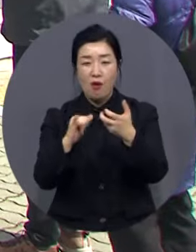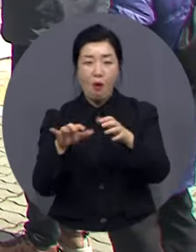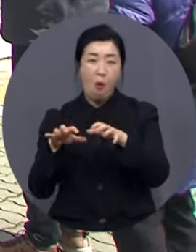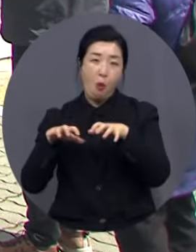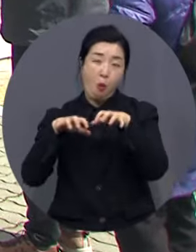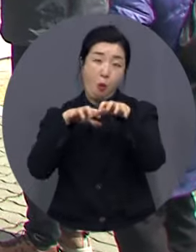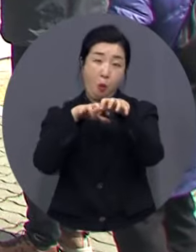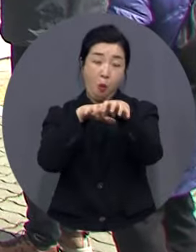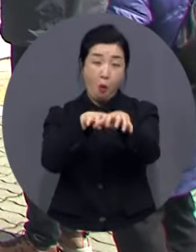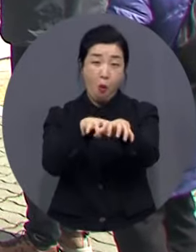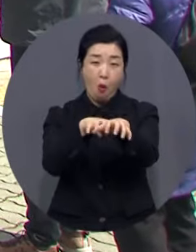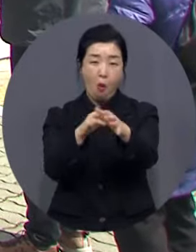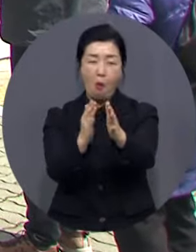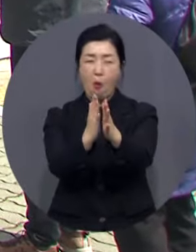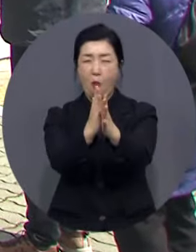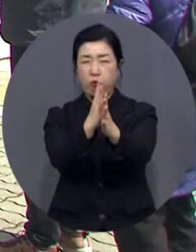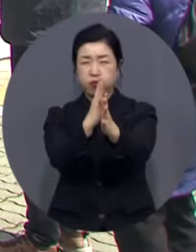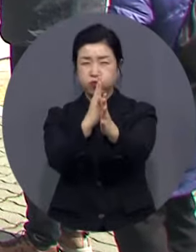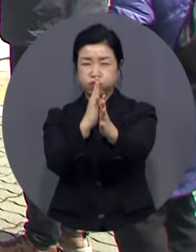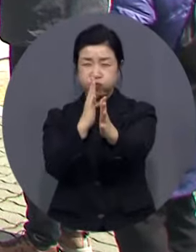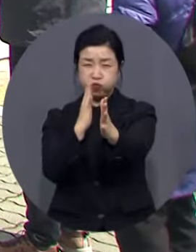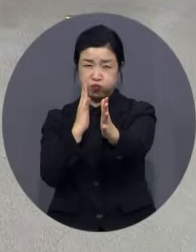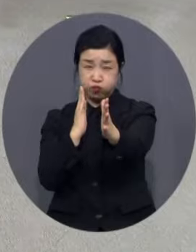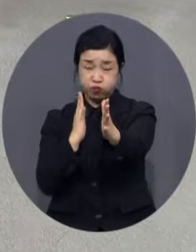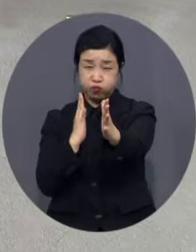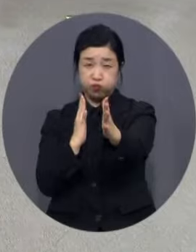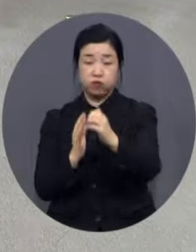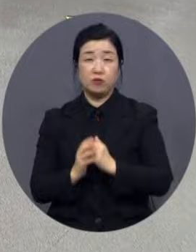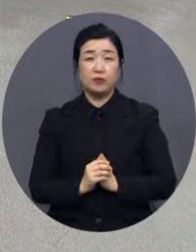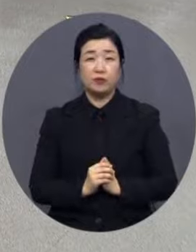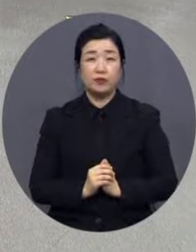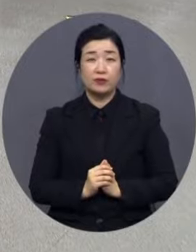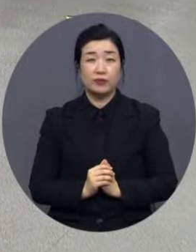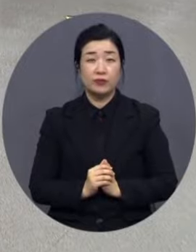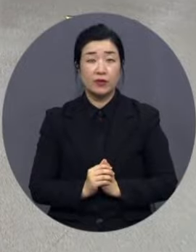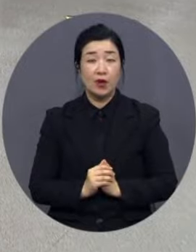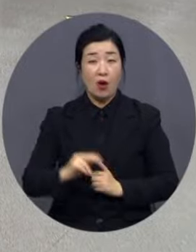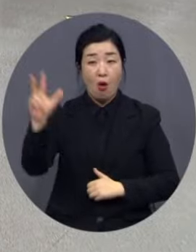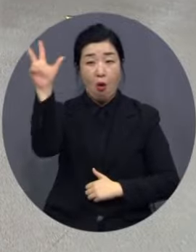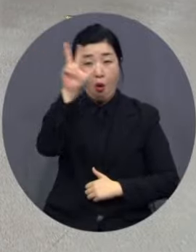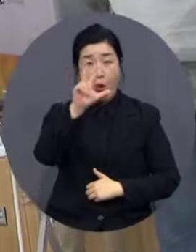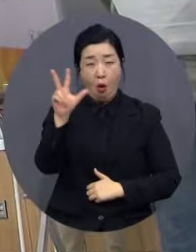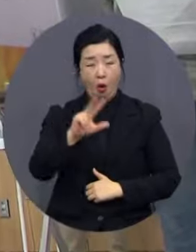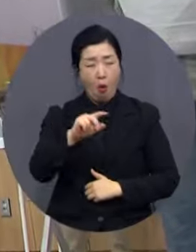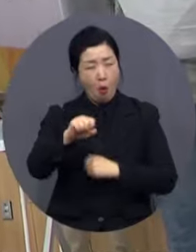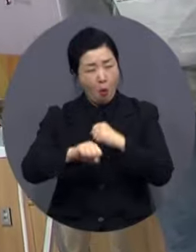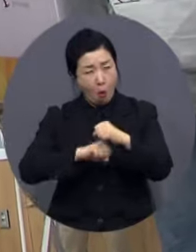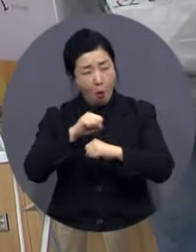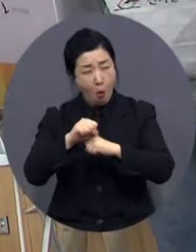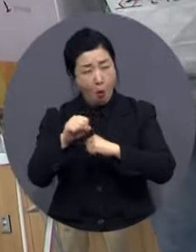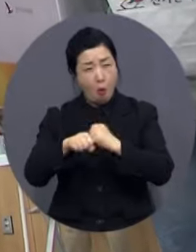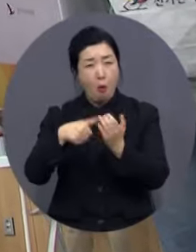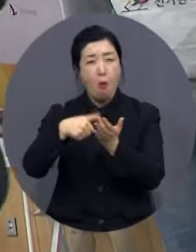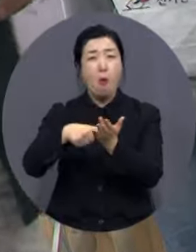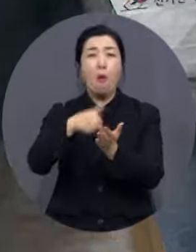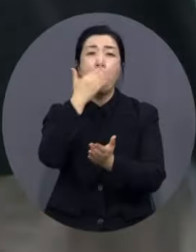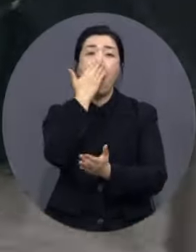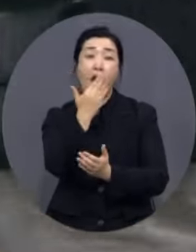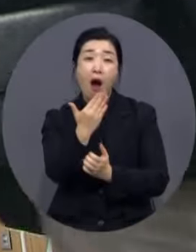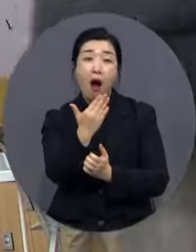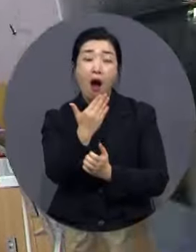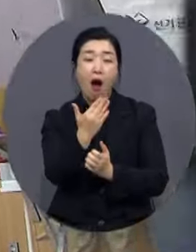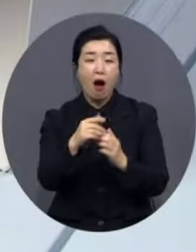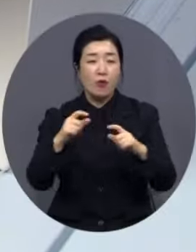몰리면서 건물까지 줄이 늘어섰습니다 전국 어디서나 투표할 수 있는 사전 투표다 보니